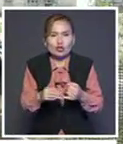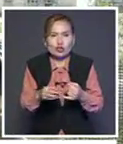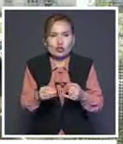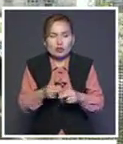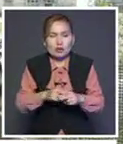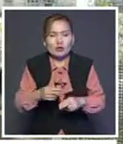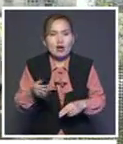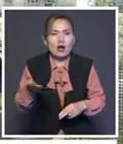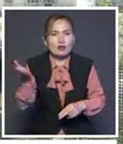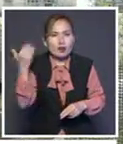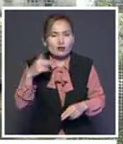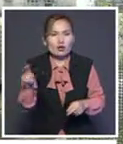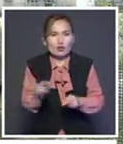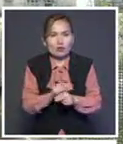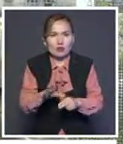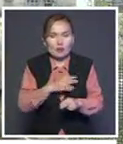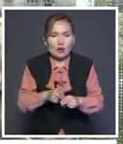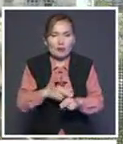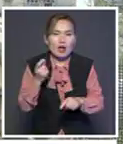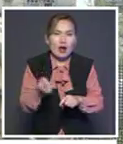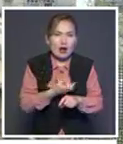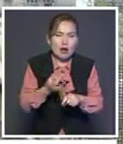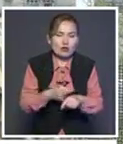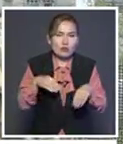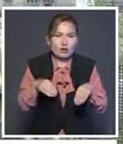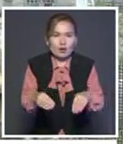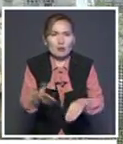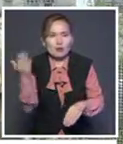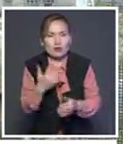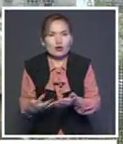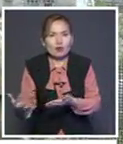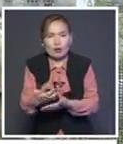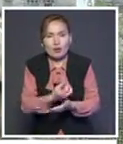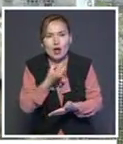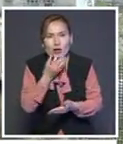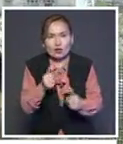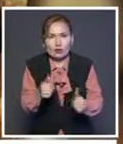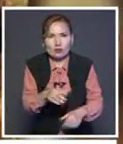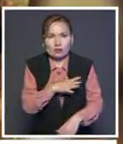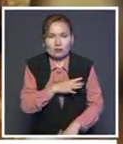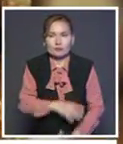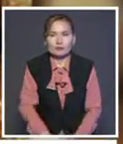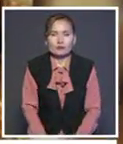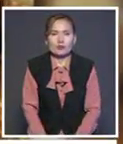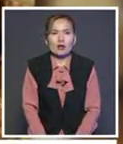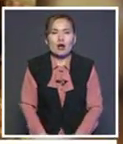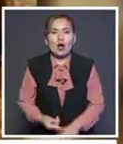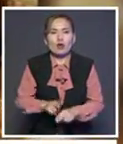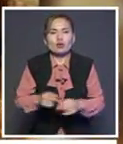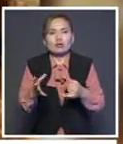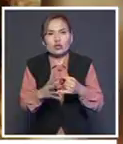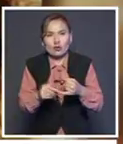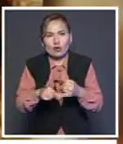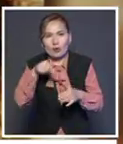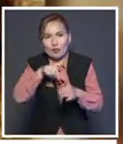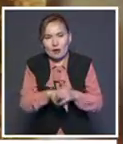түп болмады. Бір сотық жерден жоқ дегенде 500 кейде 700-800 келі өнім аламын. Жақын күндері топырақтан